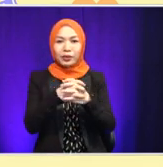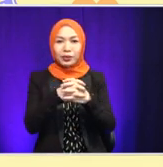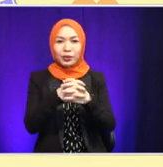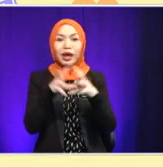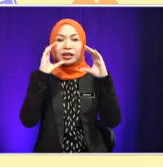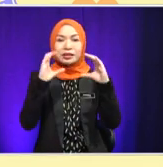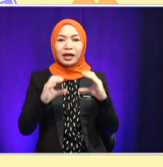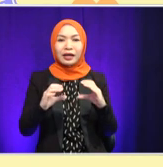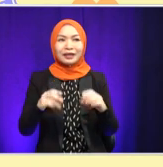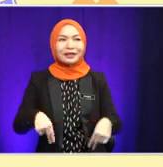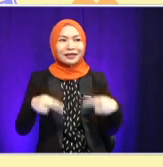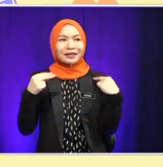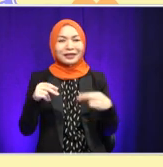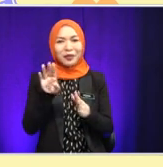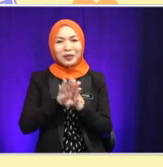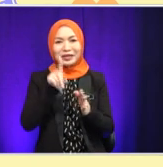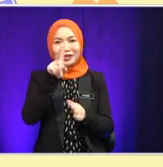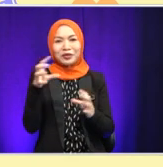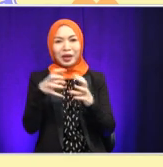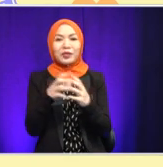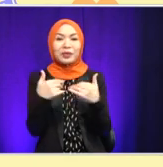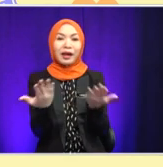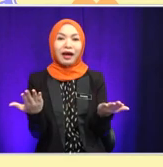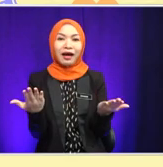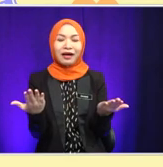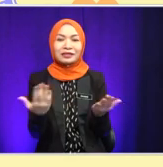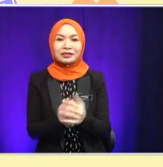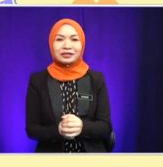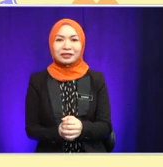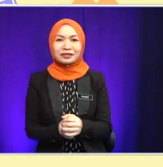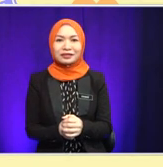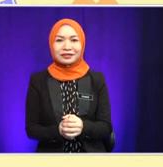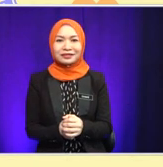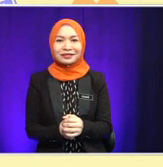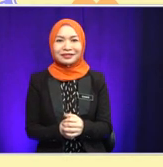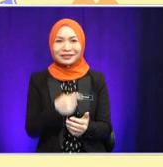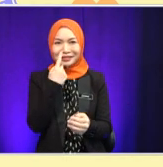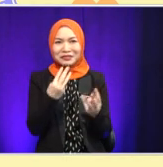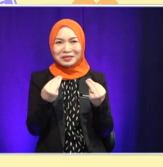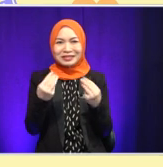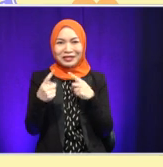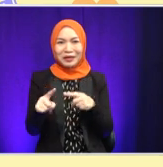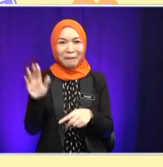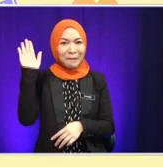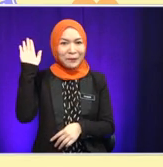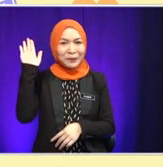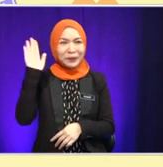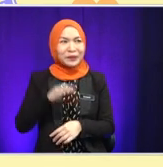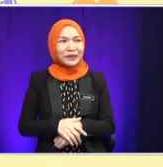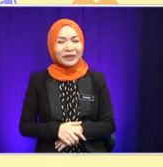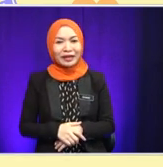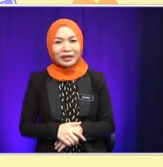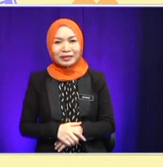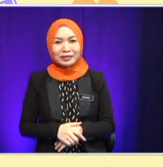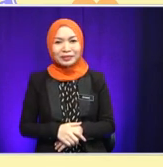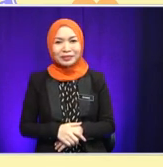Tunjukkan soal yang sekarang buka saya buka Soalnya di situ memanakah mangga Jiran saya bagi dia jawab Oh Mage oke